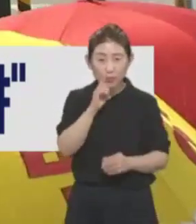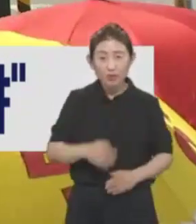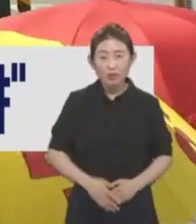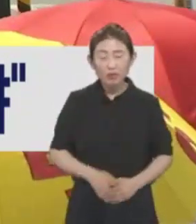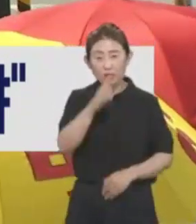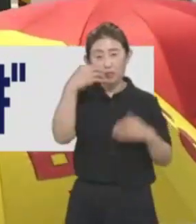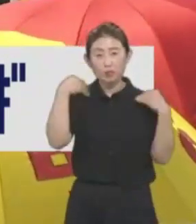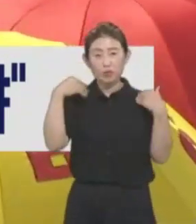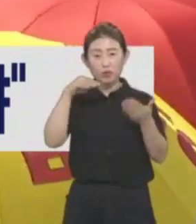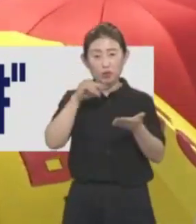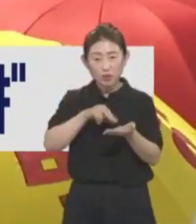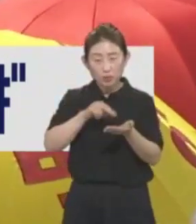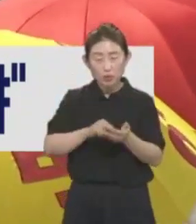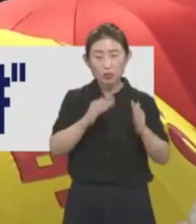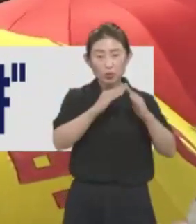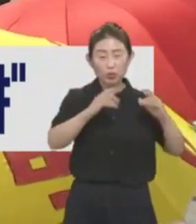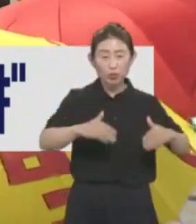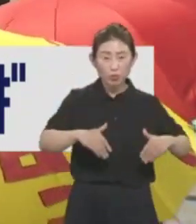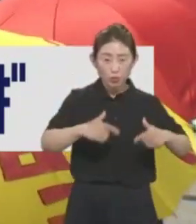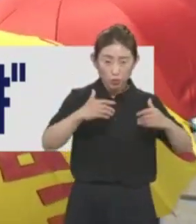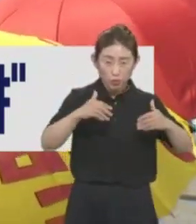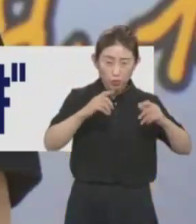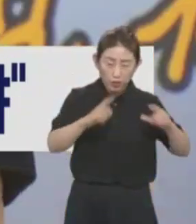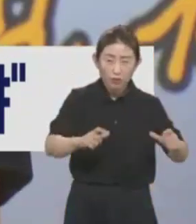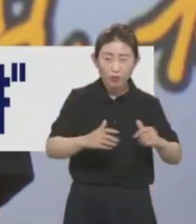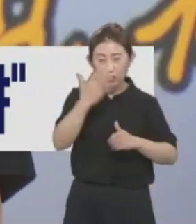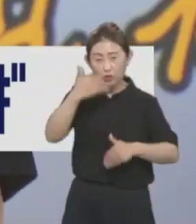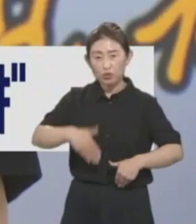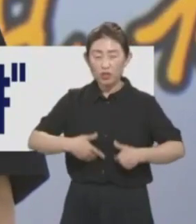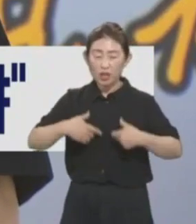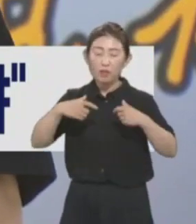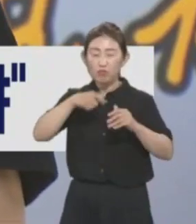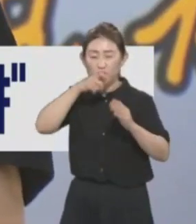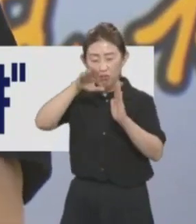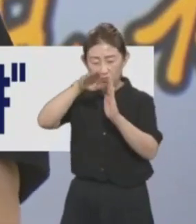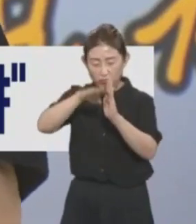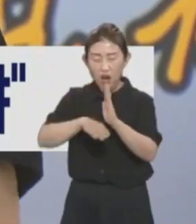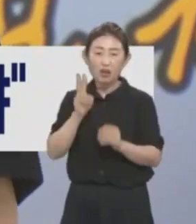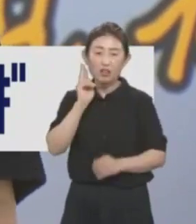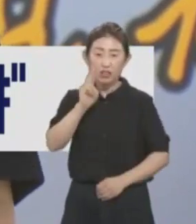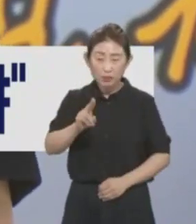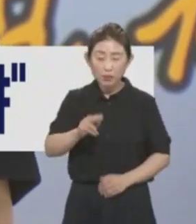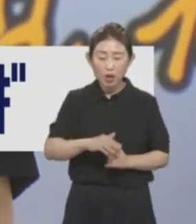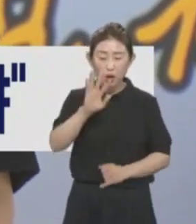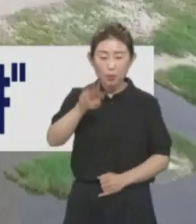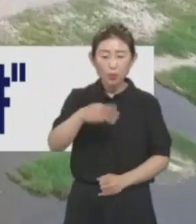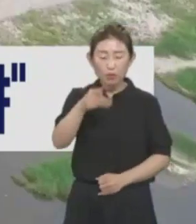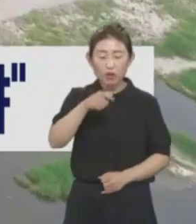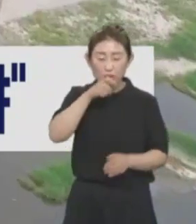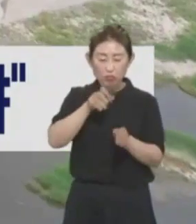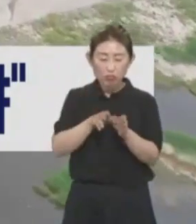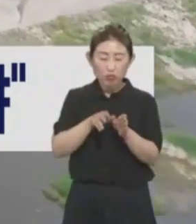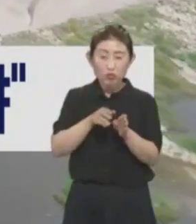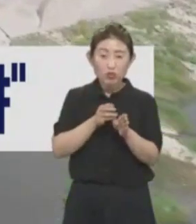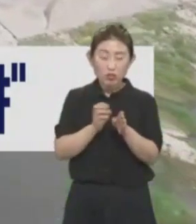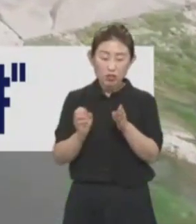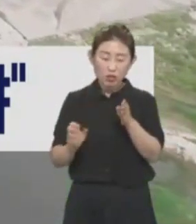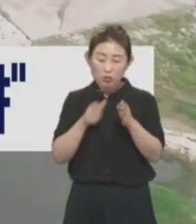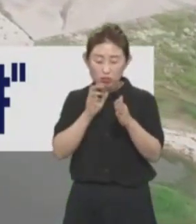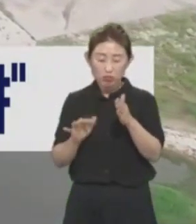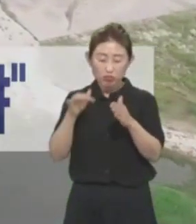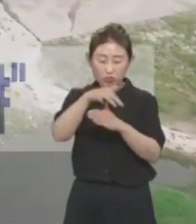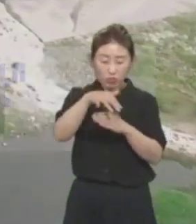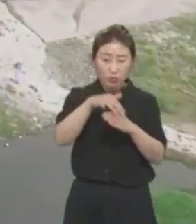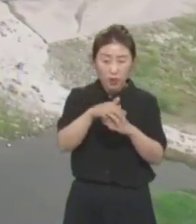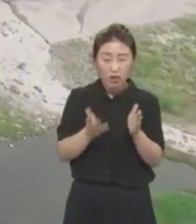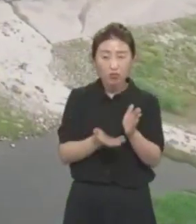대해 정부는 올해 호남과 충남 서북부의 심한 가뭄으로 금강보에서 보령댐으로 물을 공급하는 도로 수가